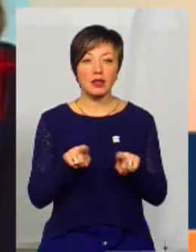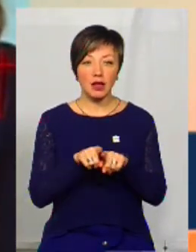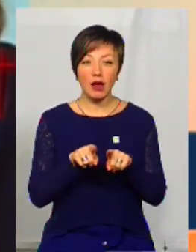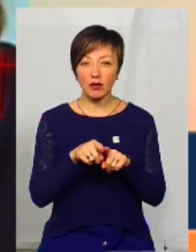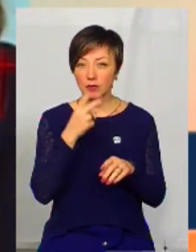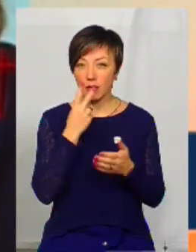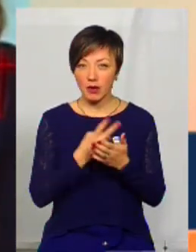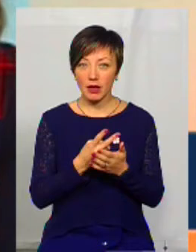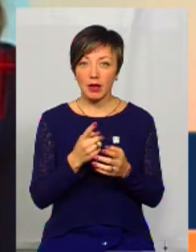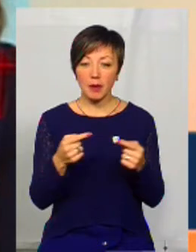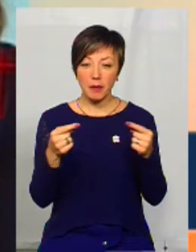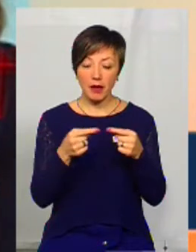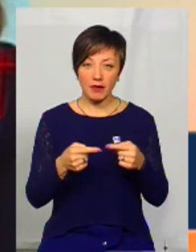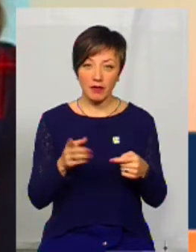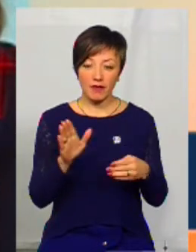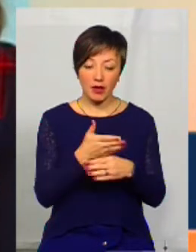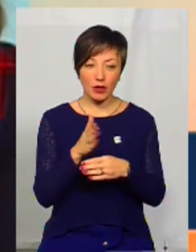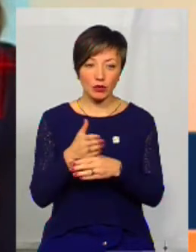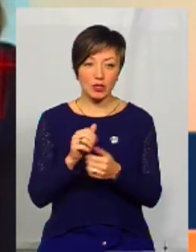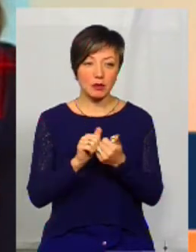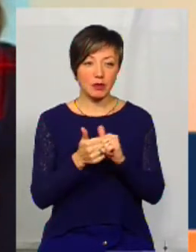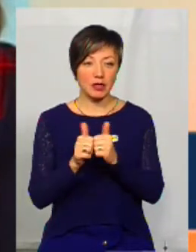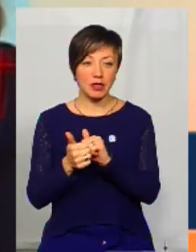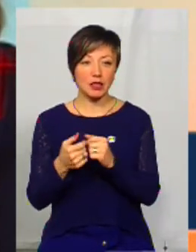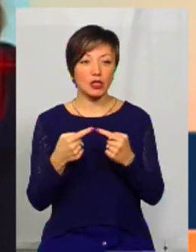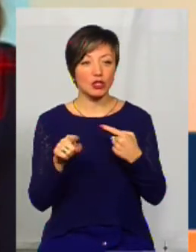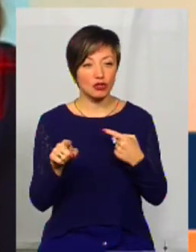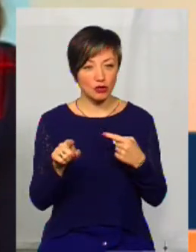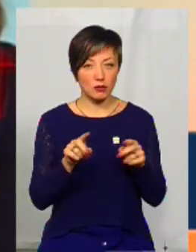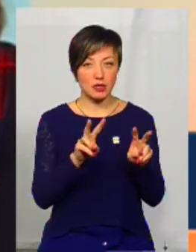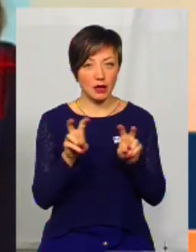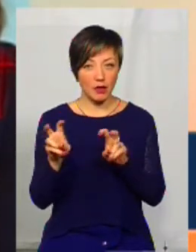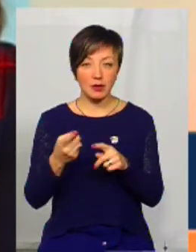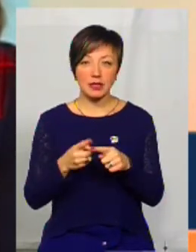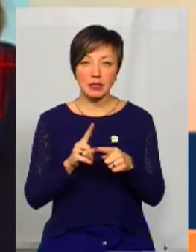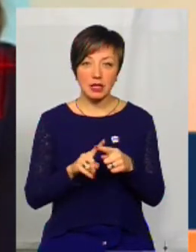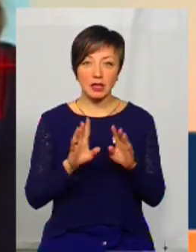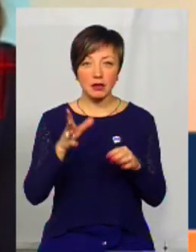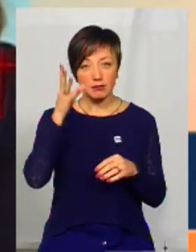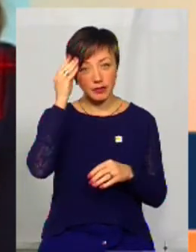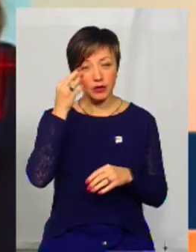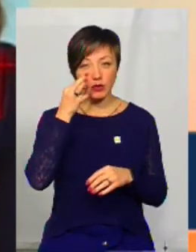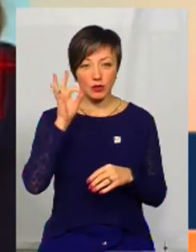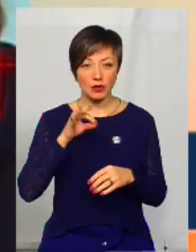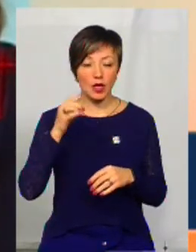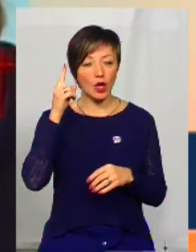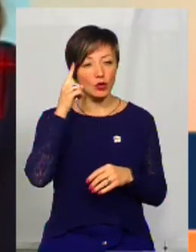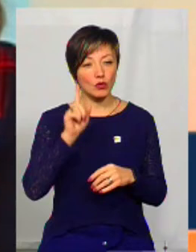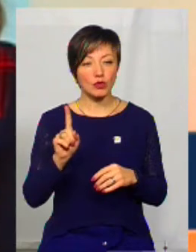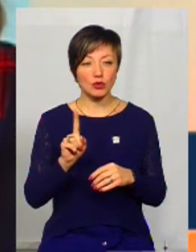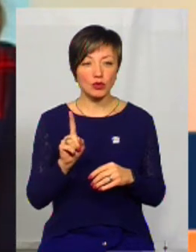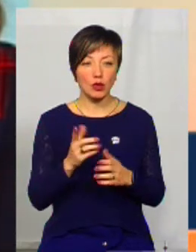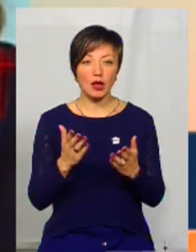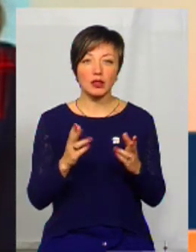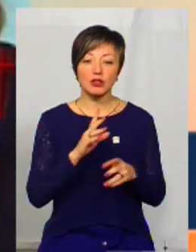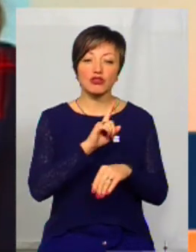також проаналізували і певні виключили і замінили їх іншими. Тому це йде напрацювання. І я думаю, що